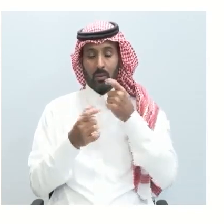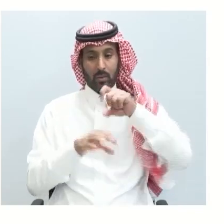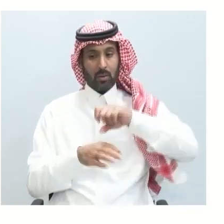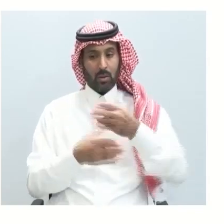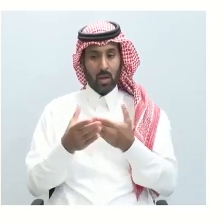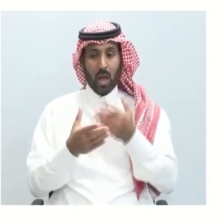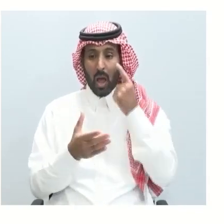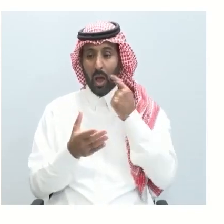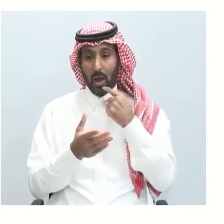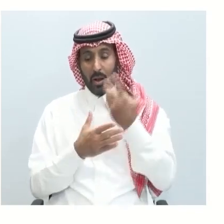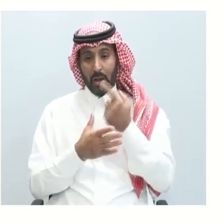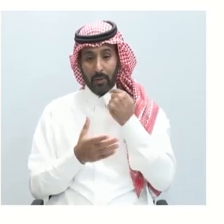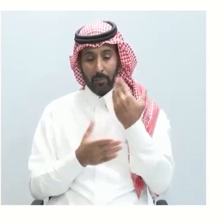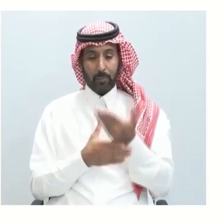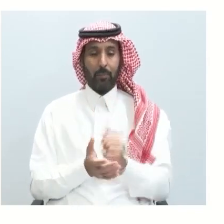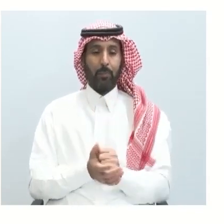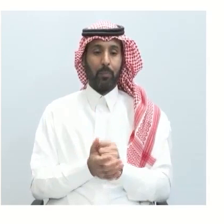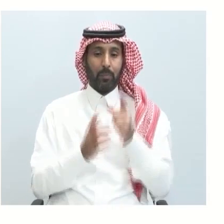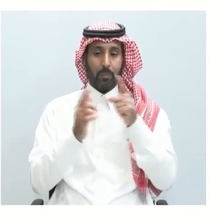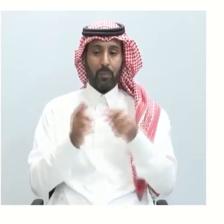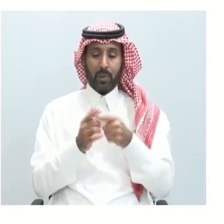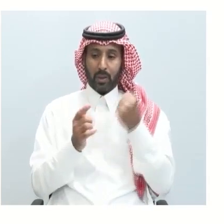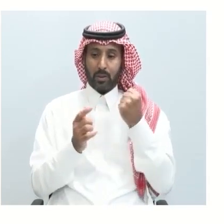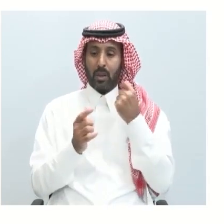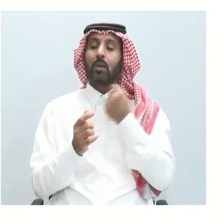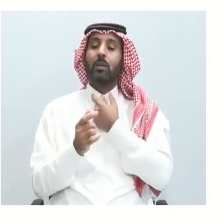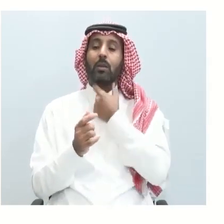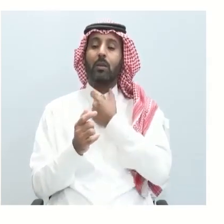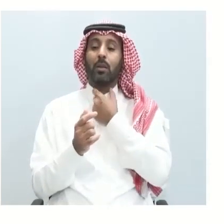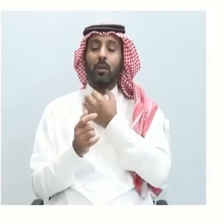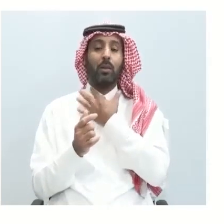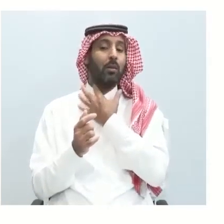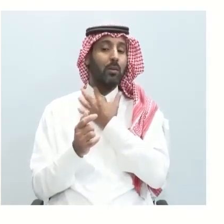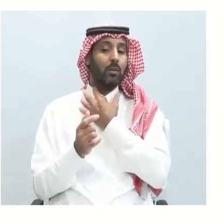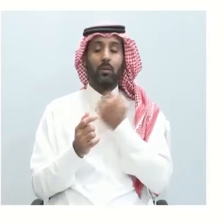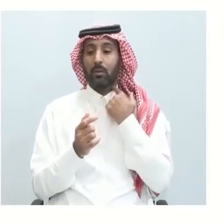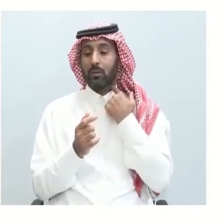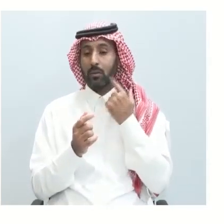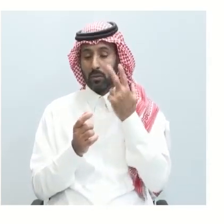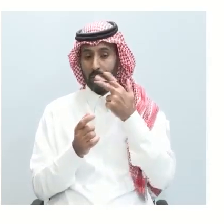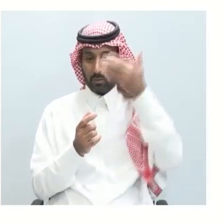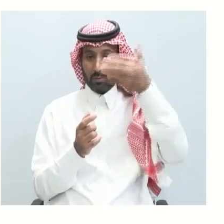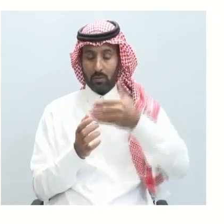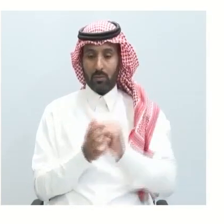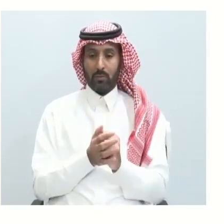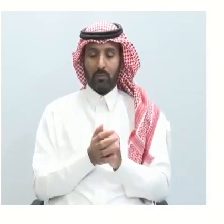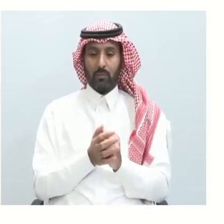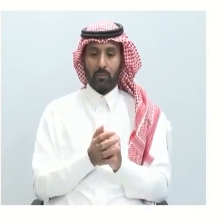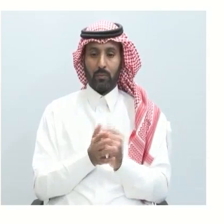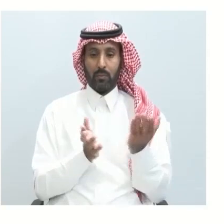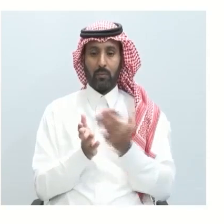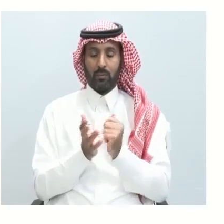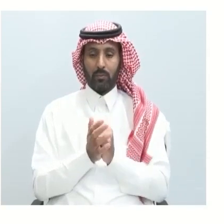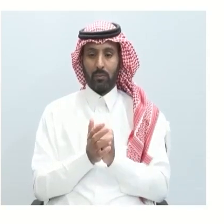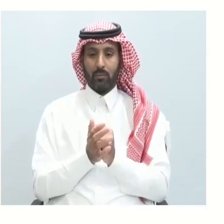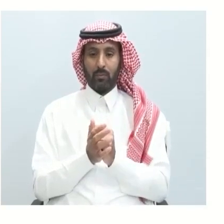واقع الحياه من خلال صحه الغده الدرقيه ولدينا هذا او هذه الفقره